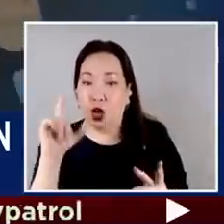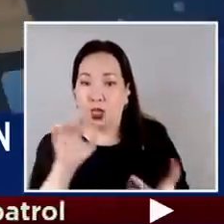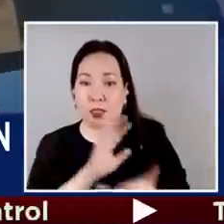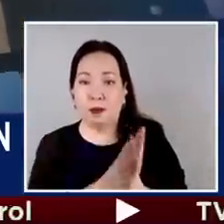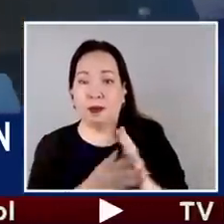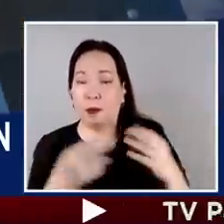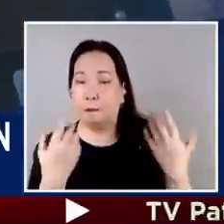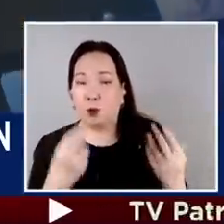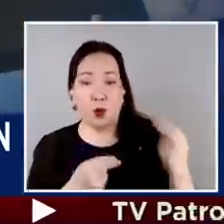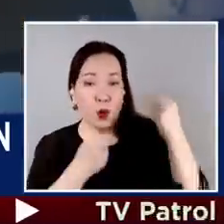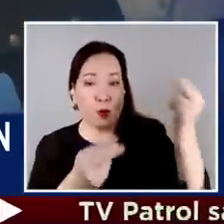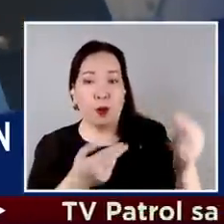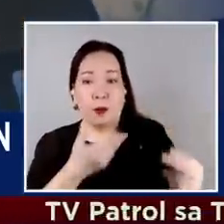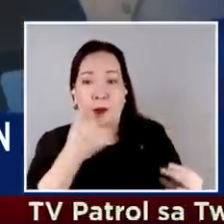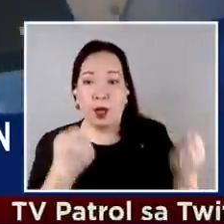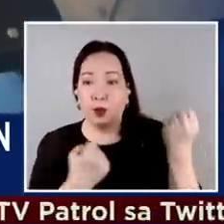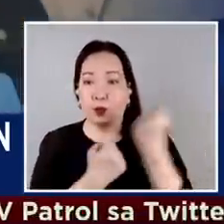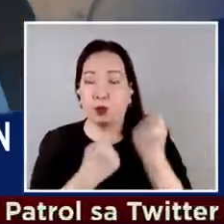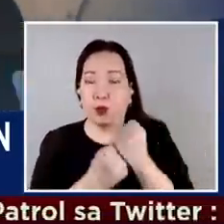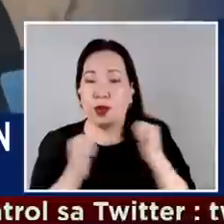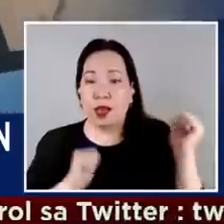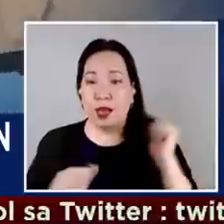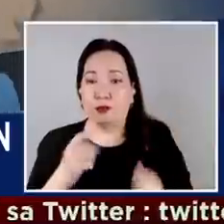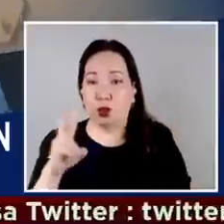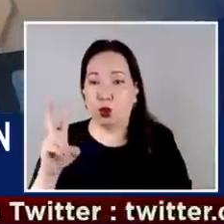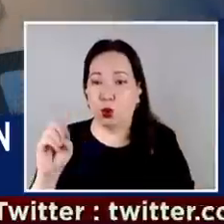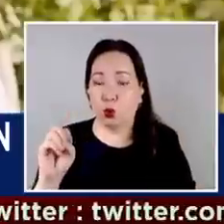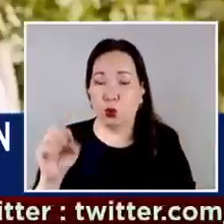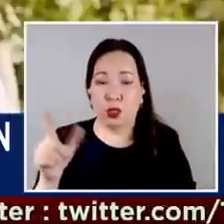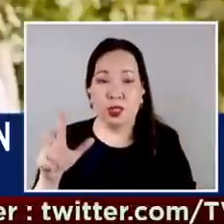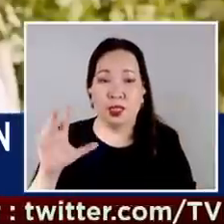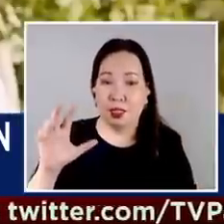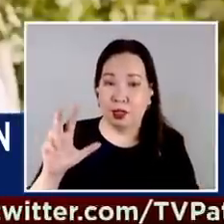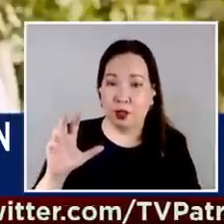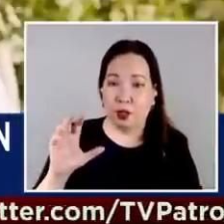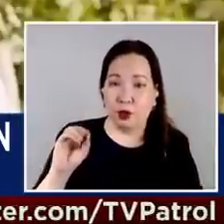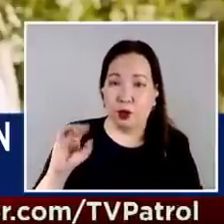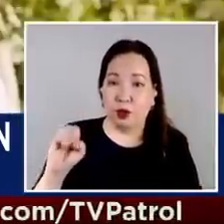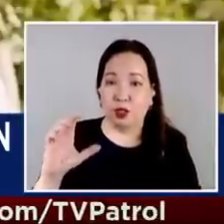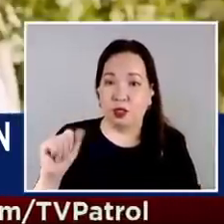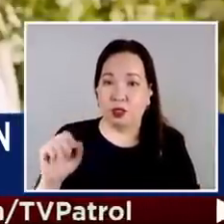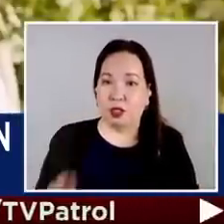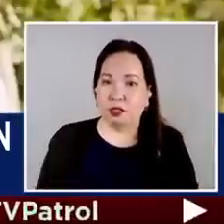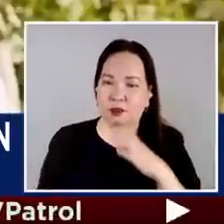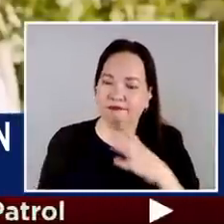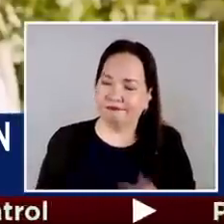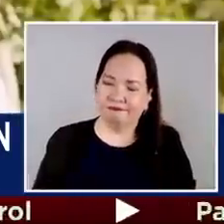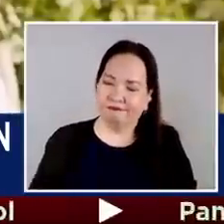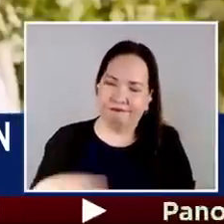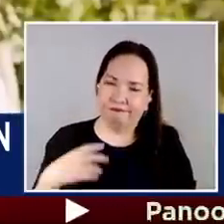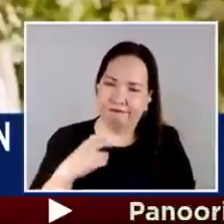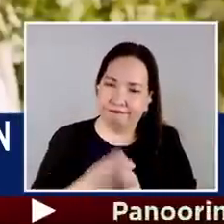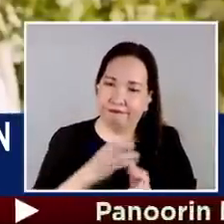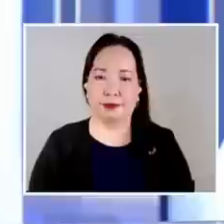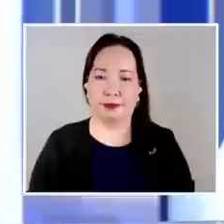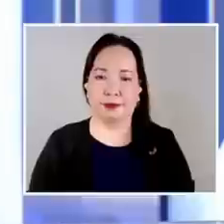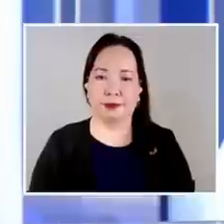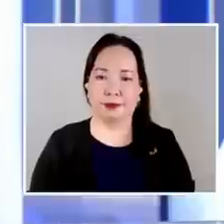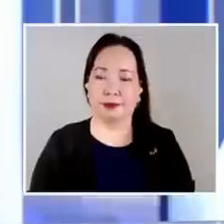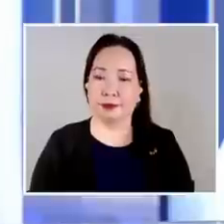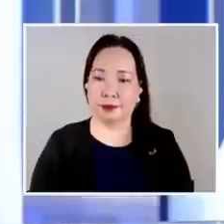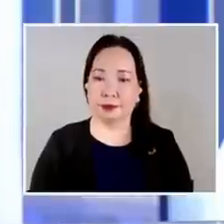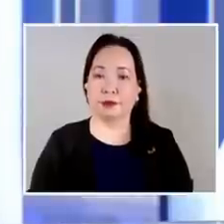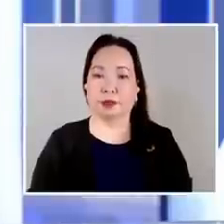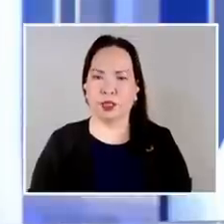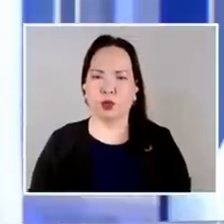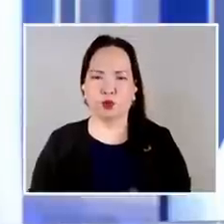bilang Best Supporting Actress sa 2023 Oscar Awards. This is really bad. Mario Dumawal, ABS-CBN News.